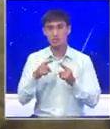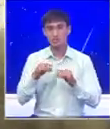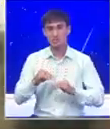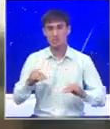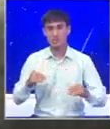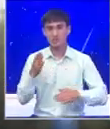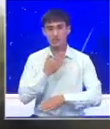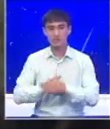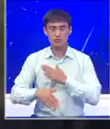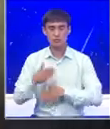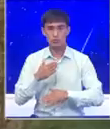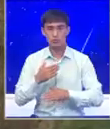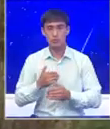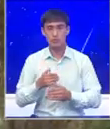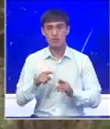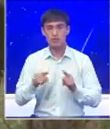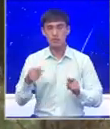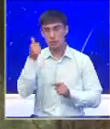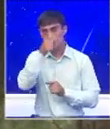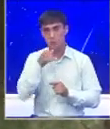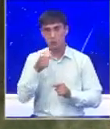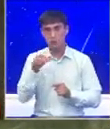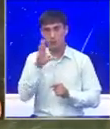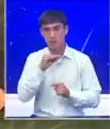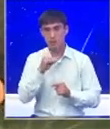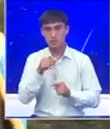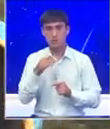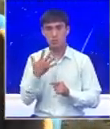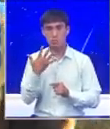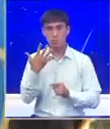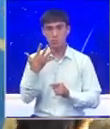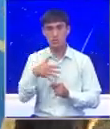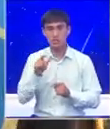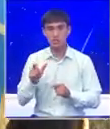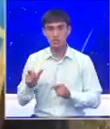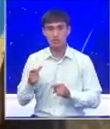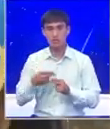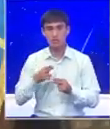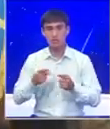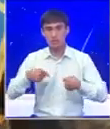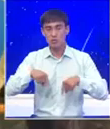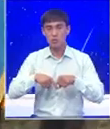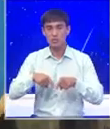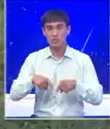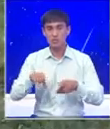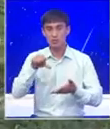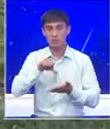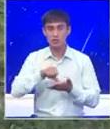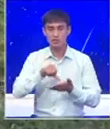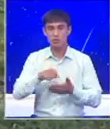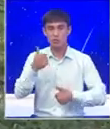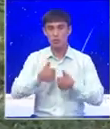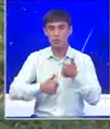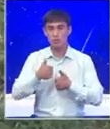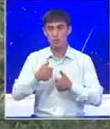с ограниченными возможностями. В течение года удается охватить около 50 человек. В этом году организация приняла участие в